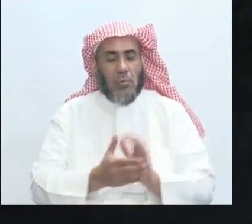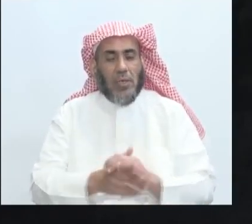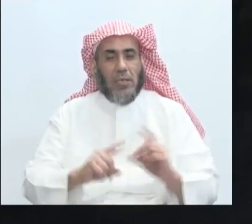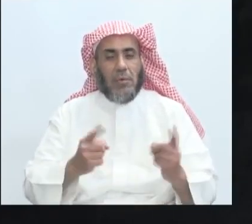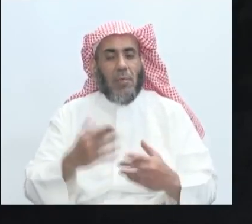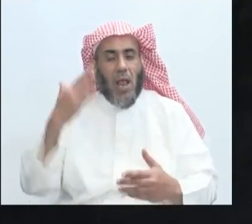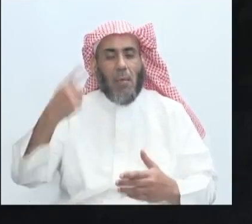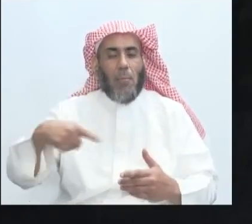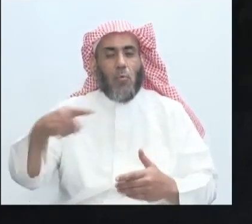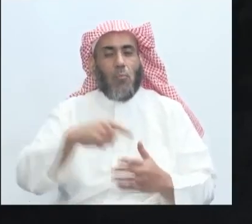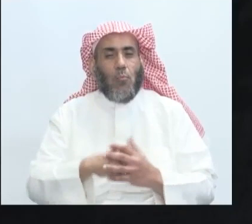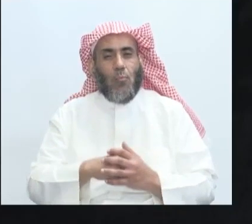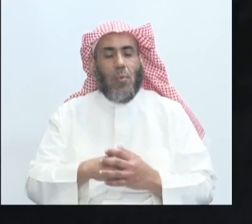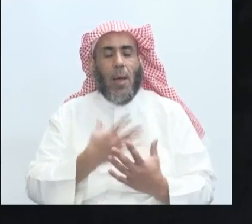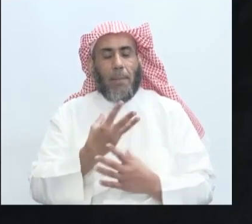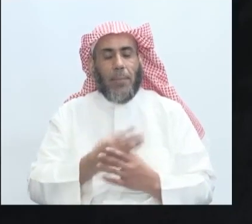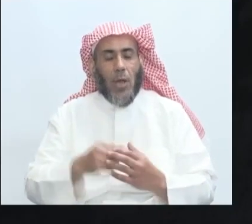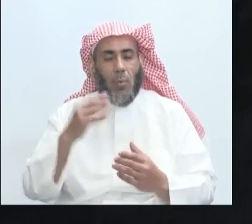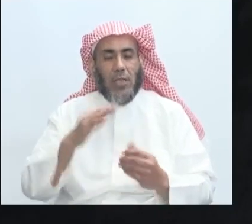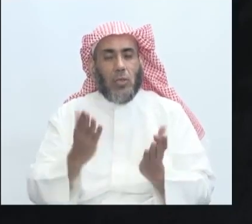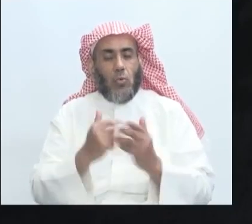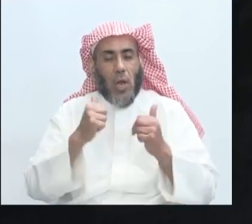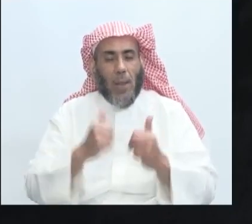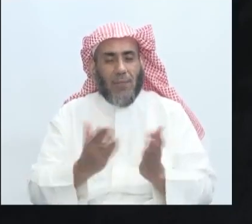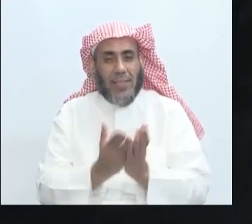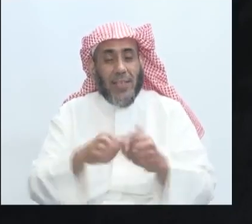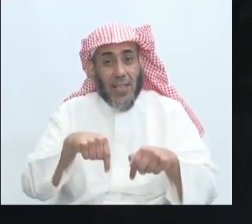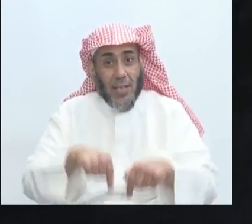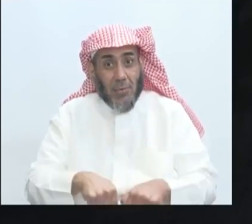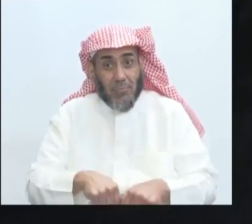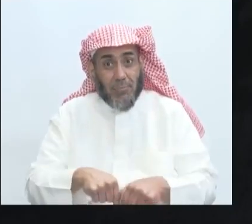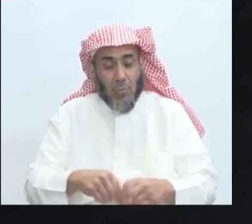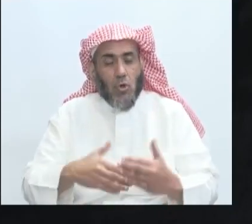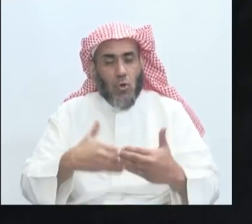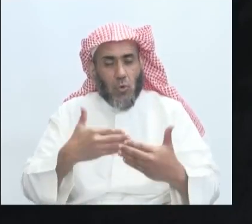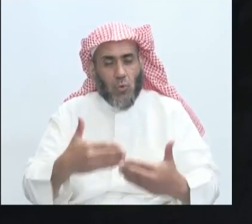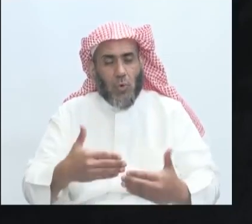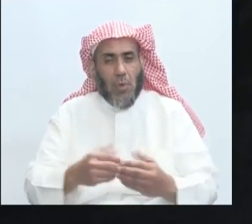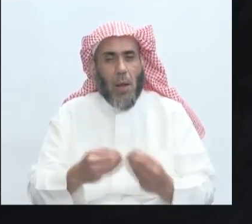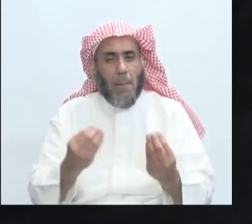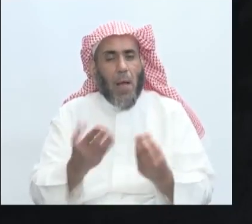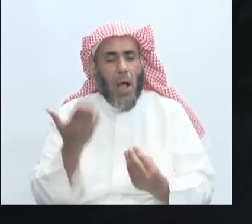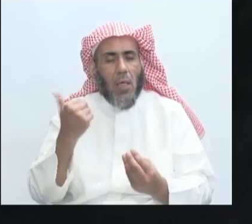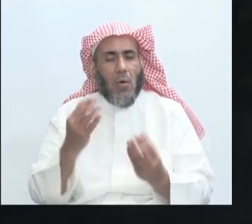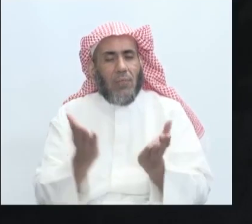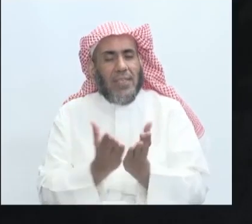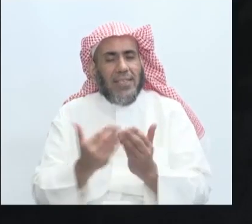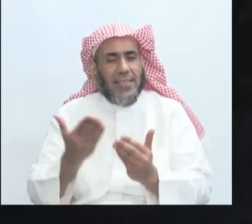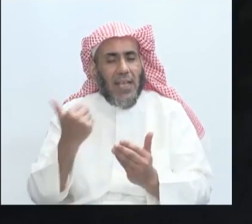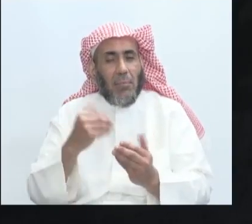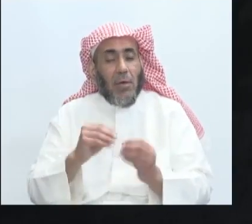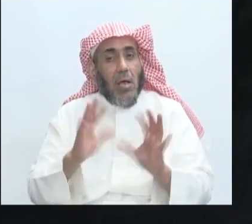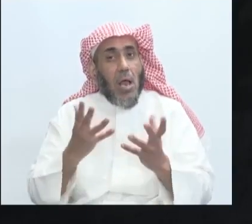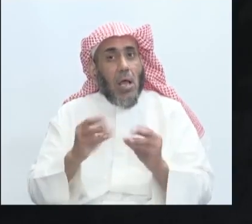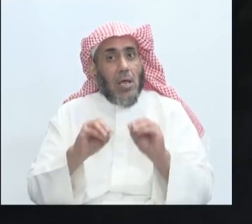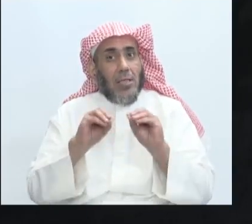اجمعين اهلا بكم ابنائي وبنات الطلاب في درسنا لهذا اليوم نكمل ما اخذناه في الدرس السابق حينما